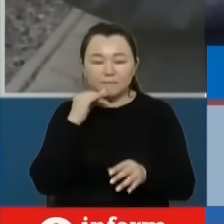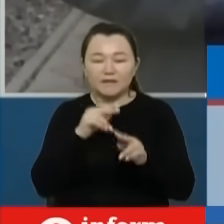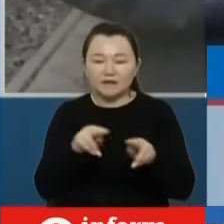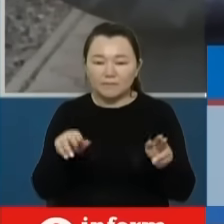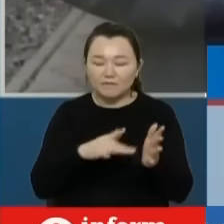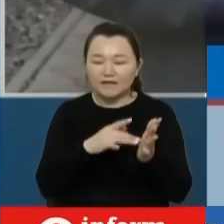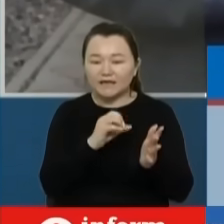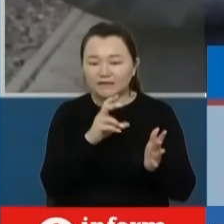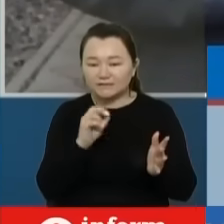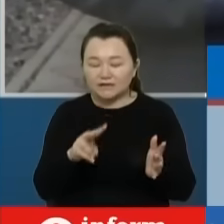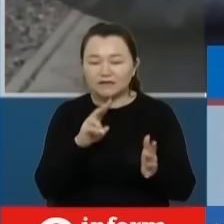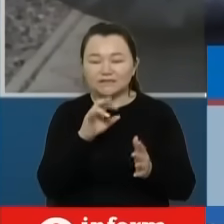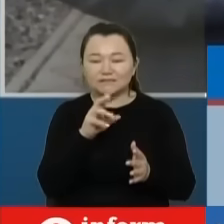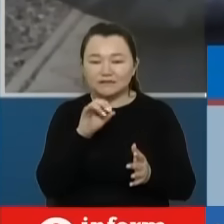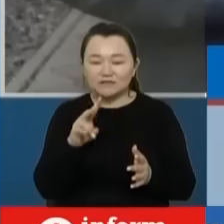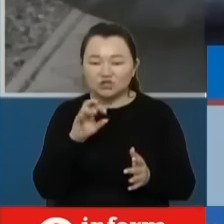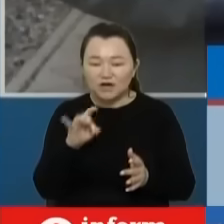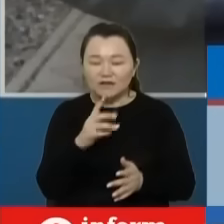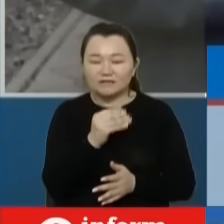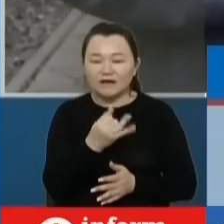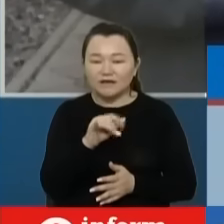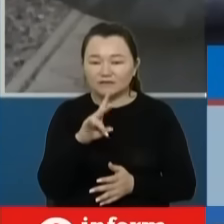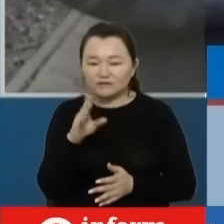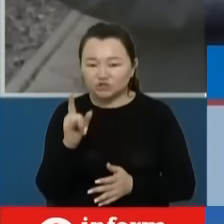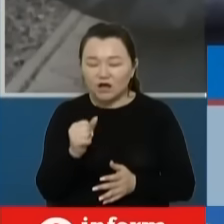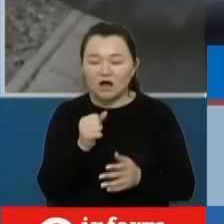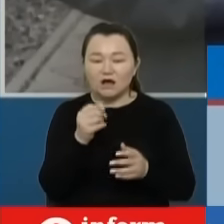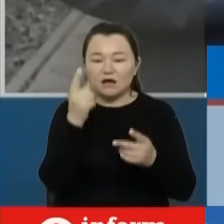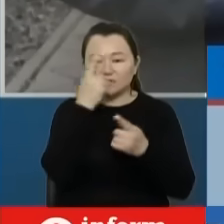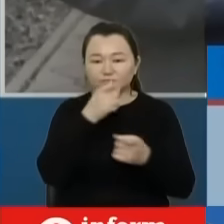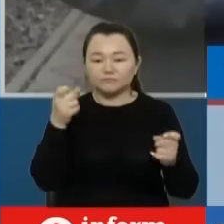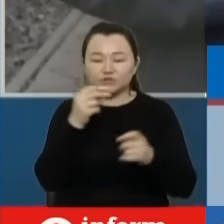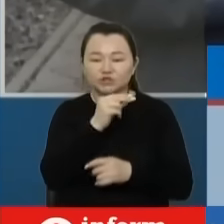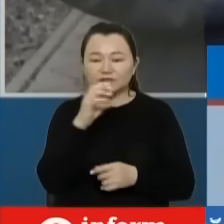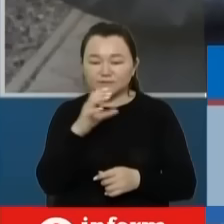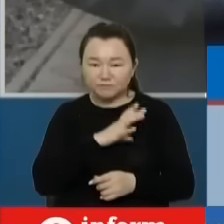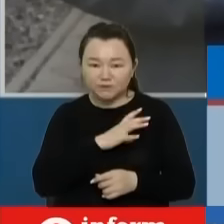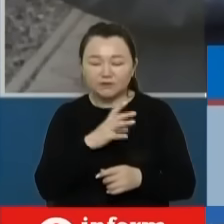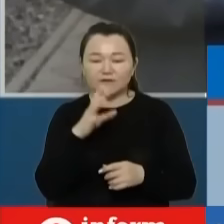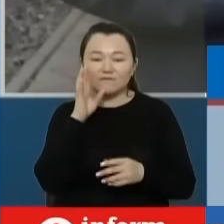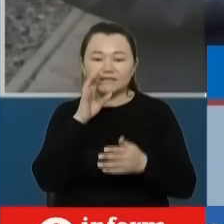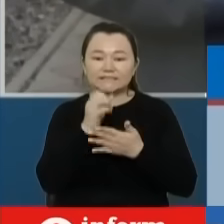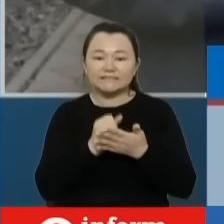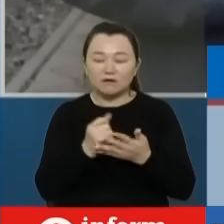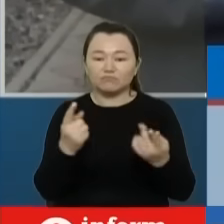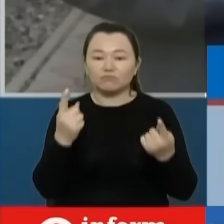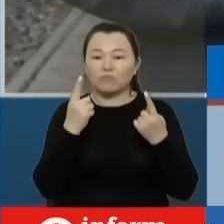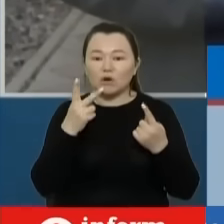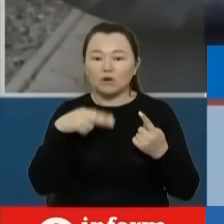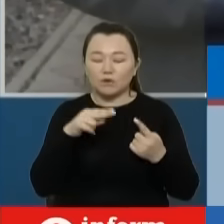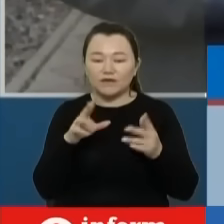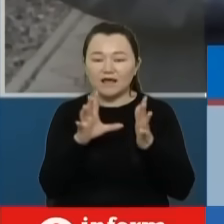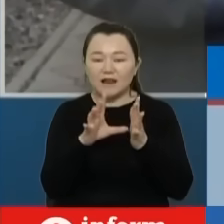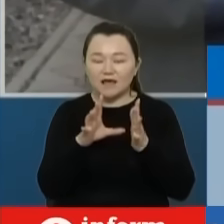Есіл, Қызылжар, Тайынша аудандарында осыған дейін төтенше жағдай жарияланған. Айта кетейік, су қоймасындағы алып мұзар электр